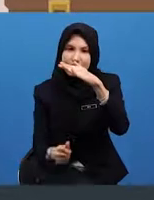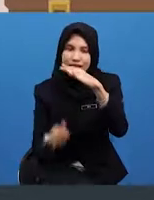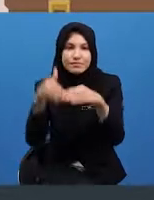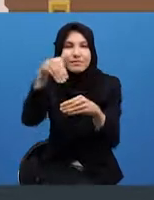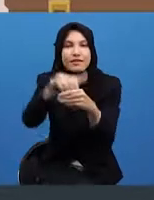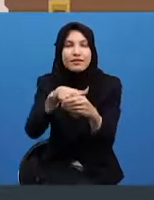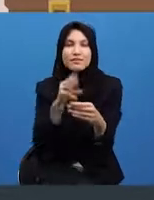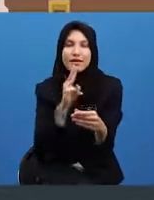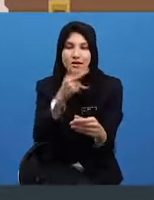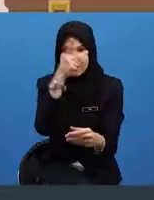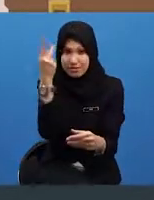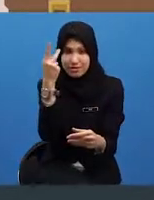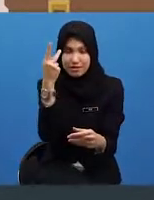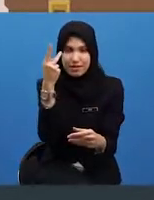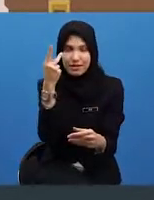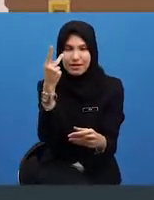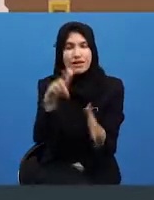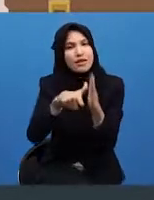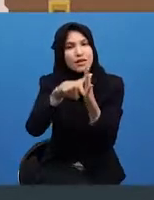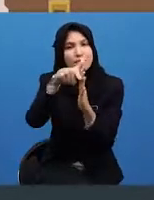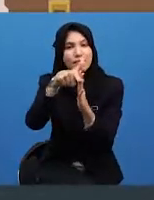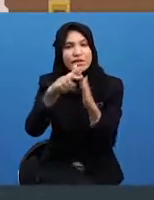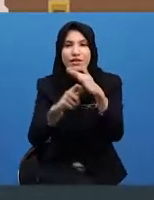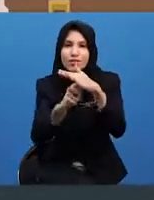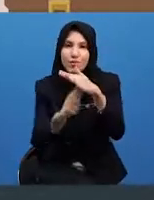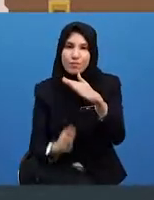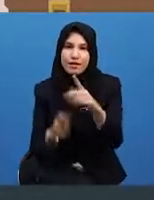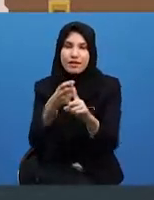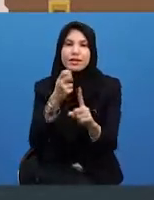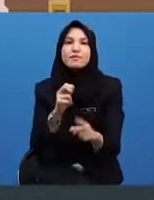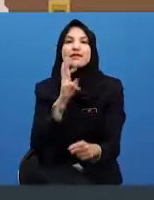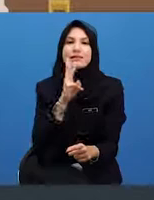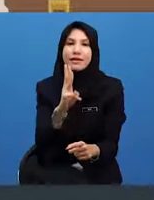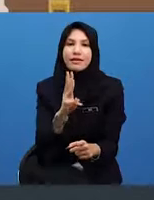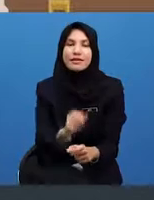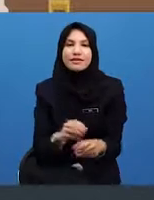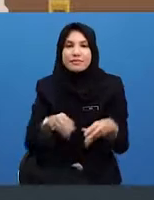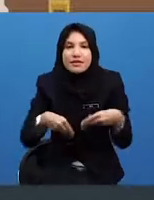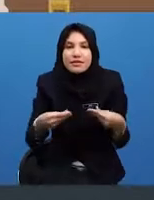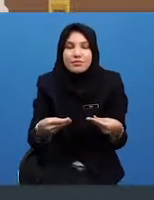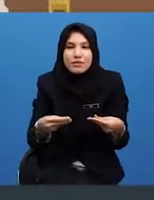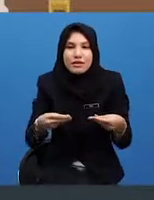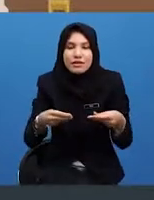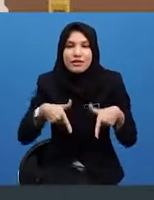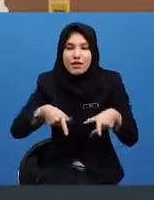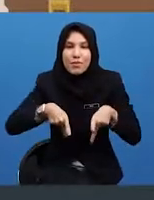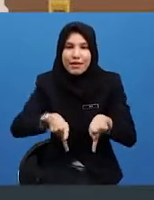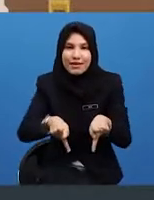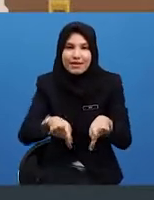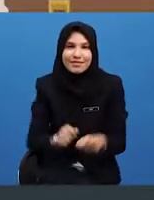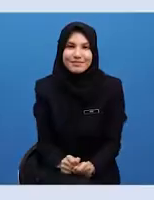ia lebih tumpat daripada air. Macam mana pula dengan kayu balak?